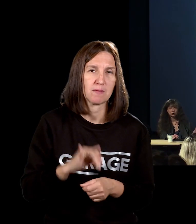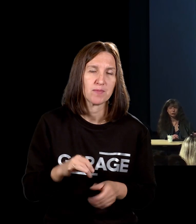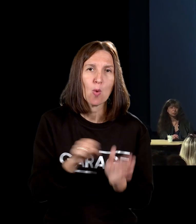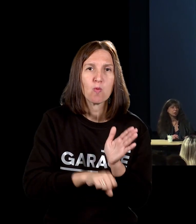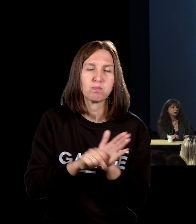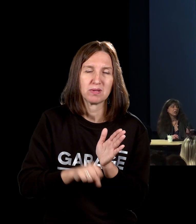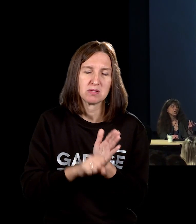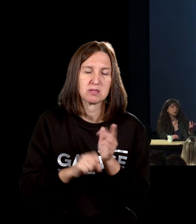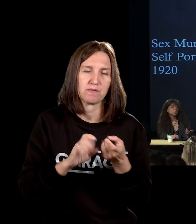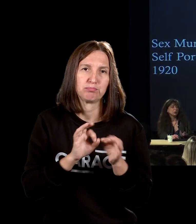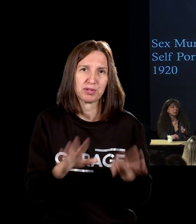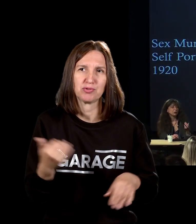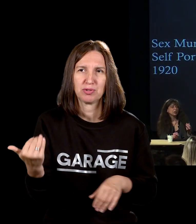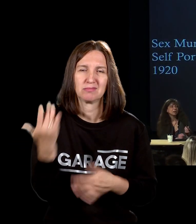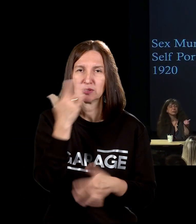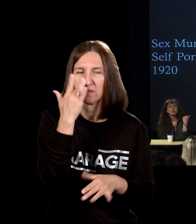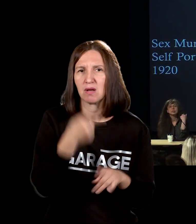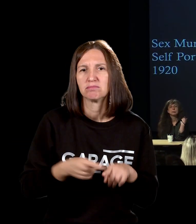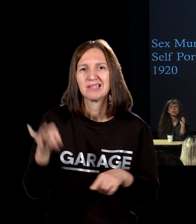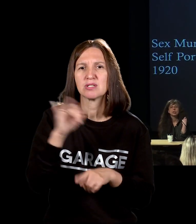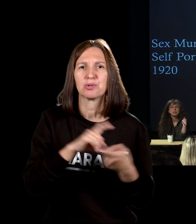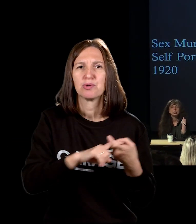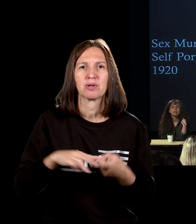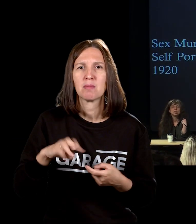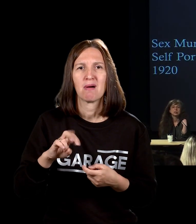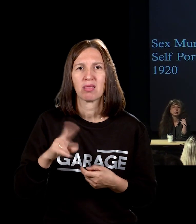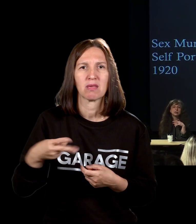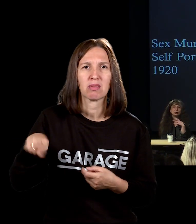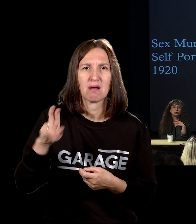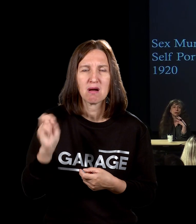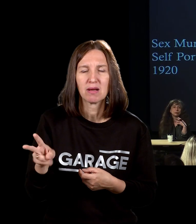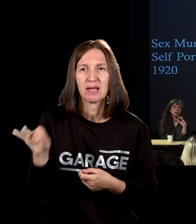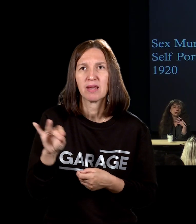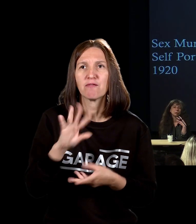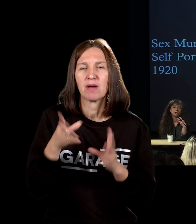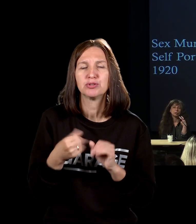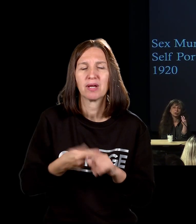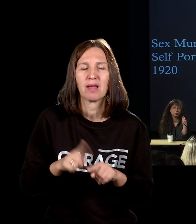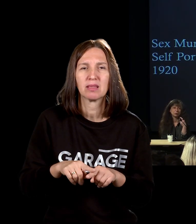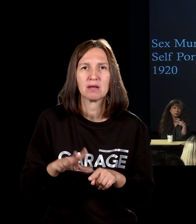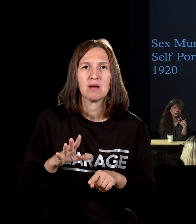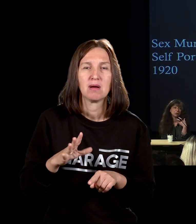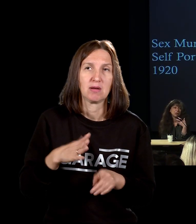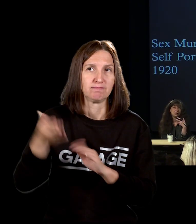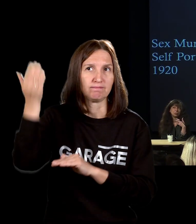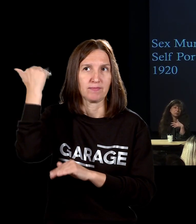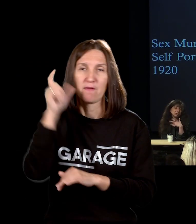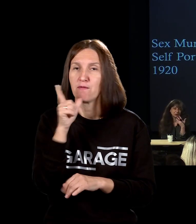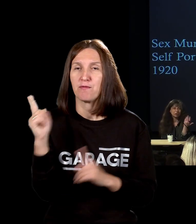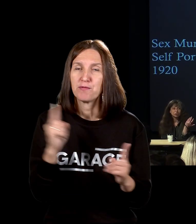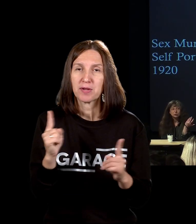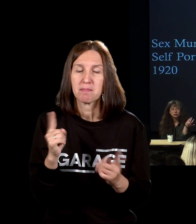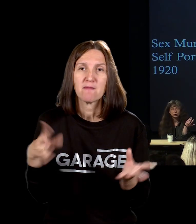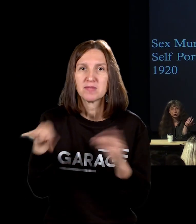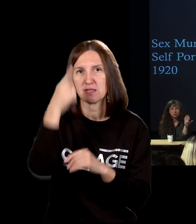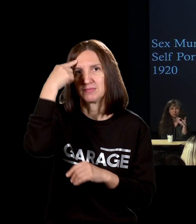убийств на сексуальной почве, история про маньяков. И это вообще один из сюжетов, который был ключевым, который, ну,